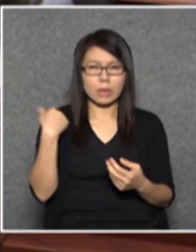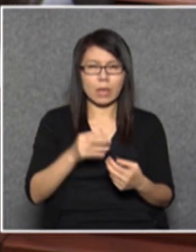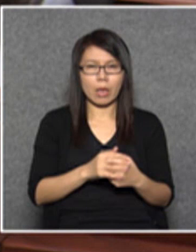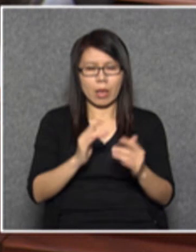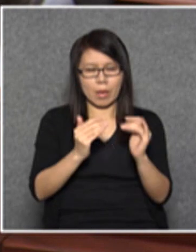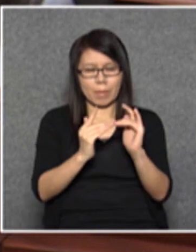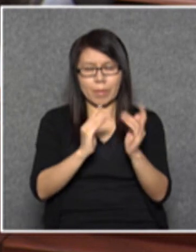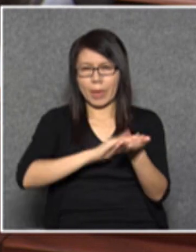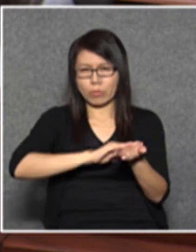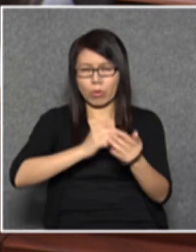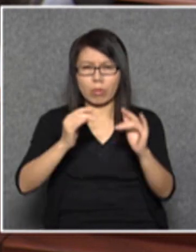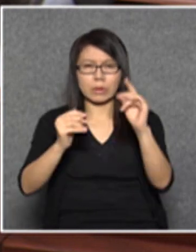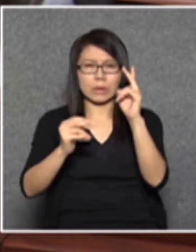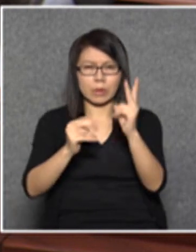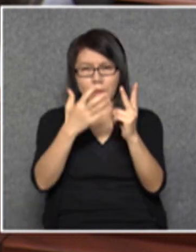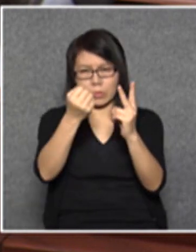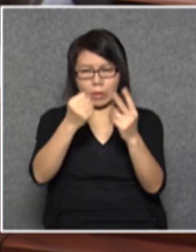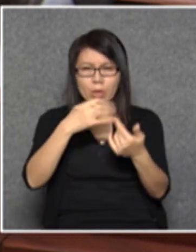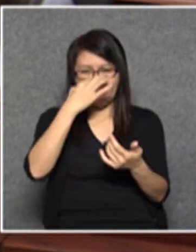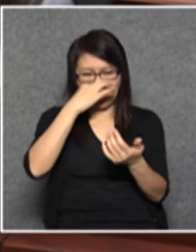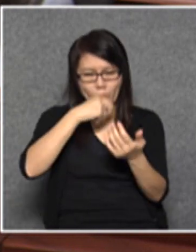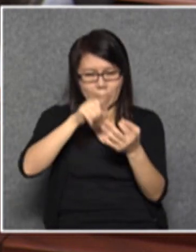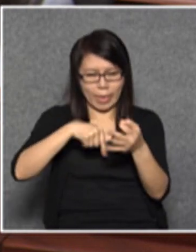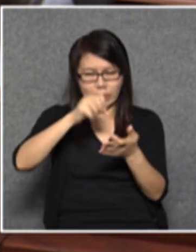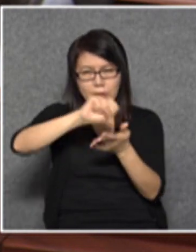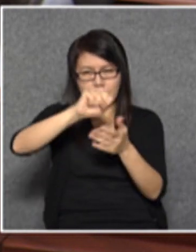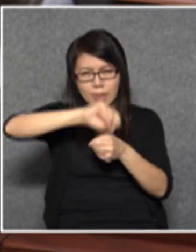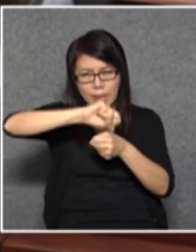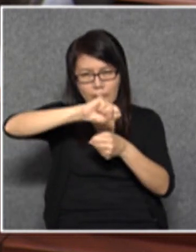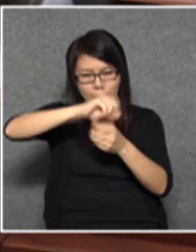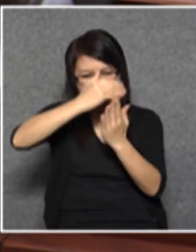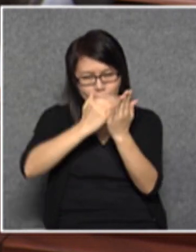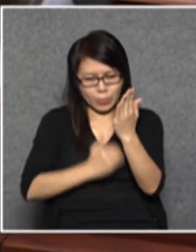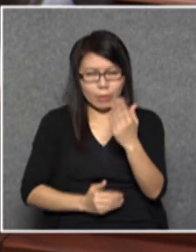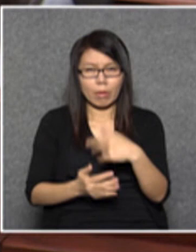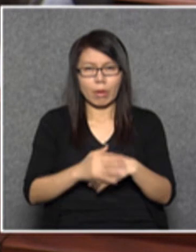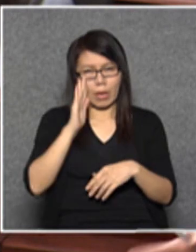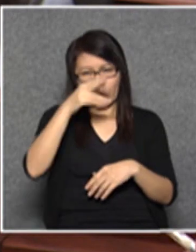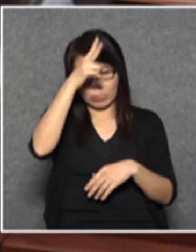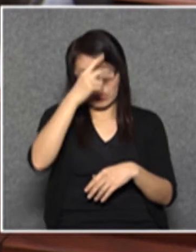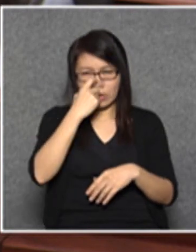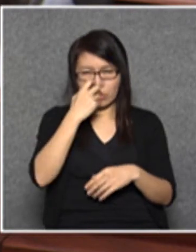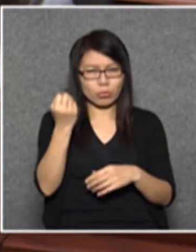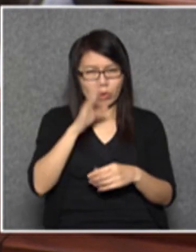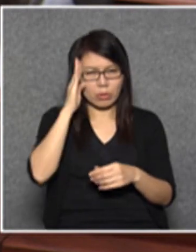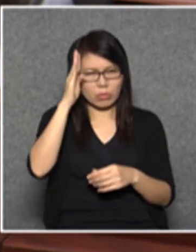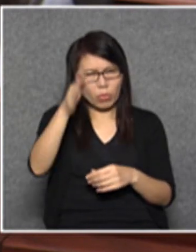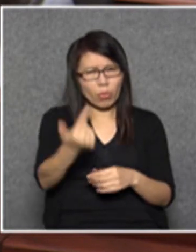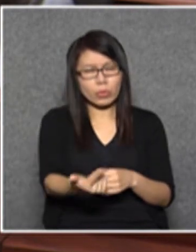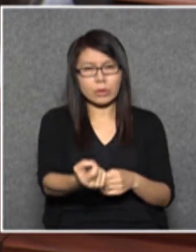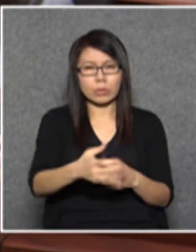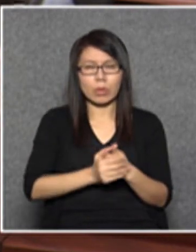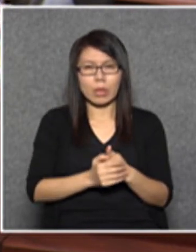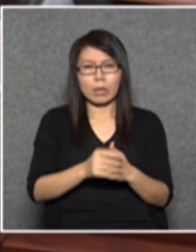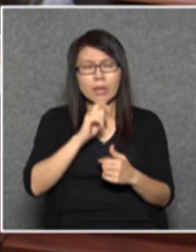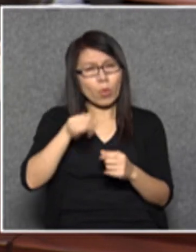床，藥冊的增加，我希望特首再給多一點前景，你除了這些之外，